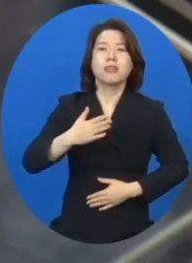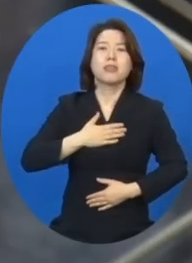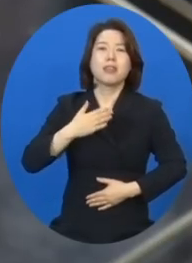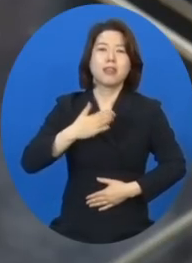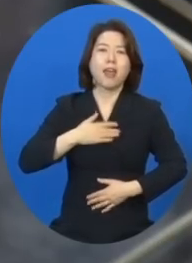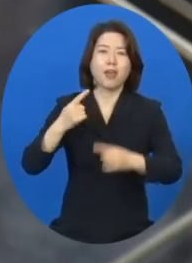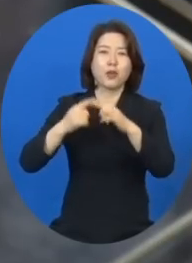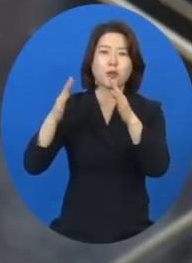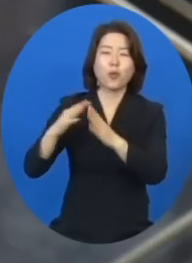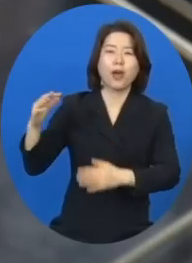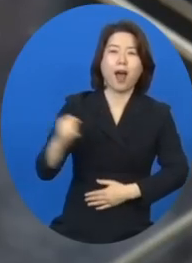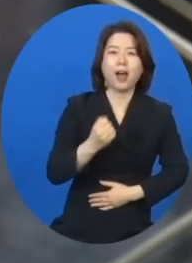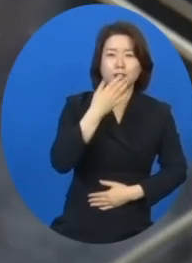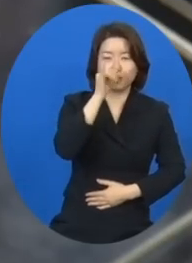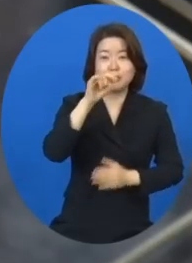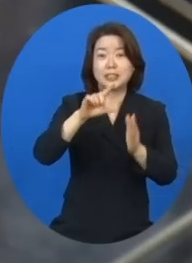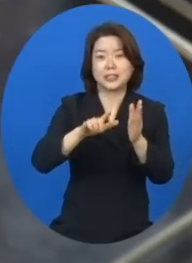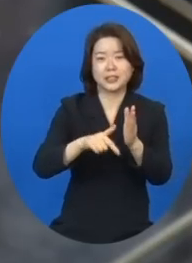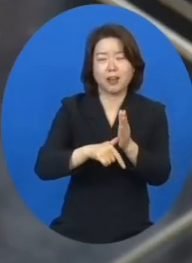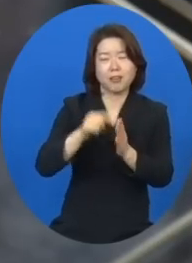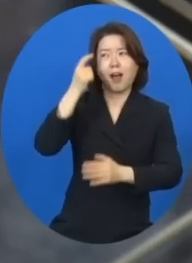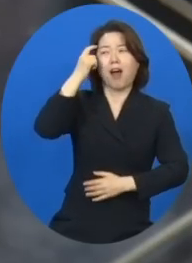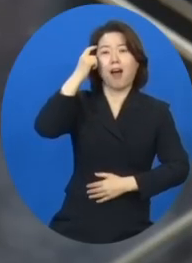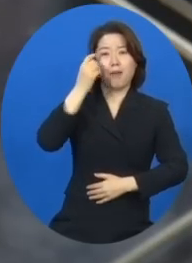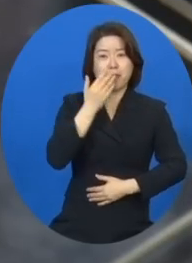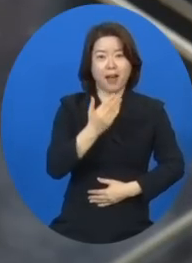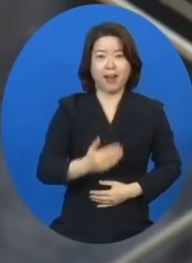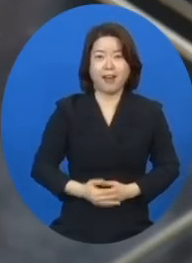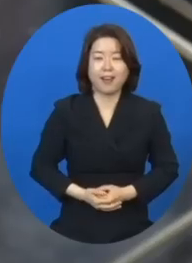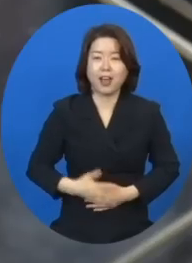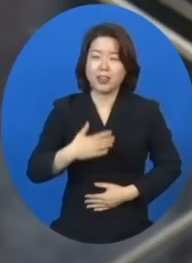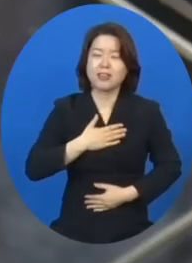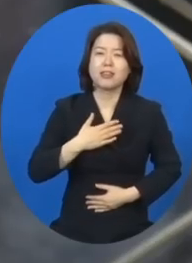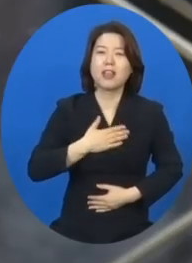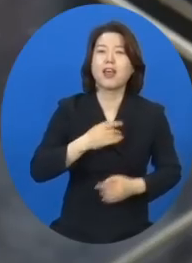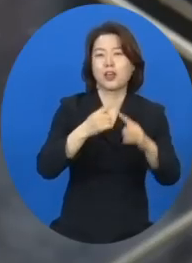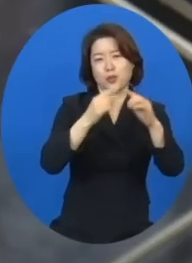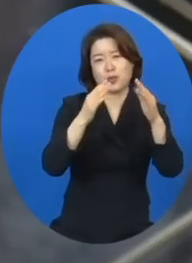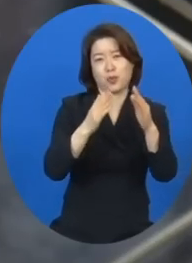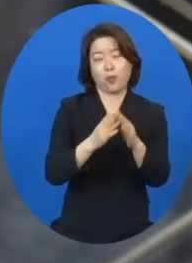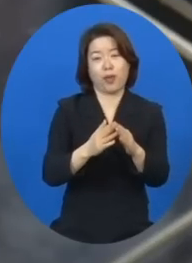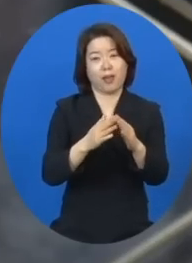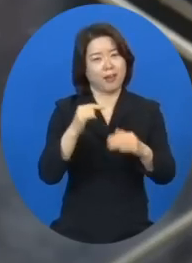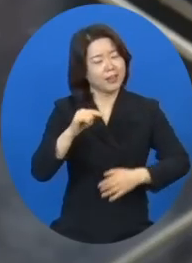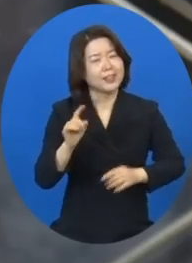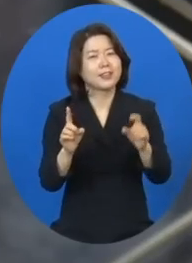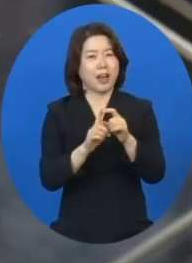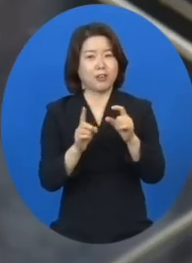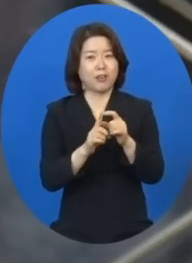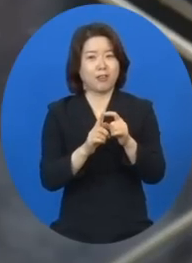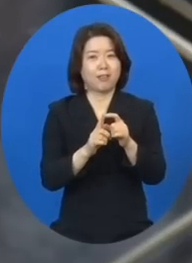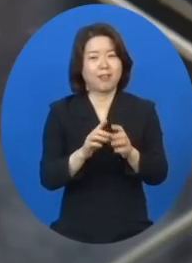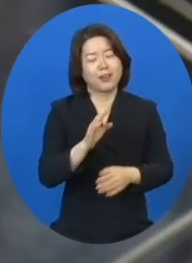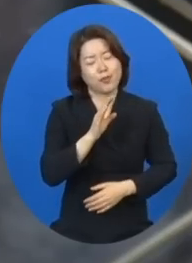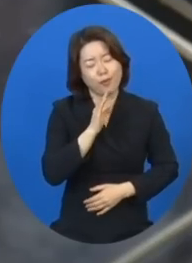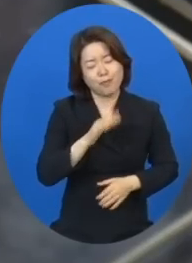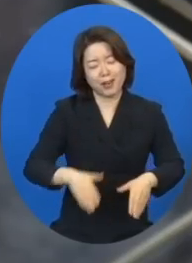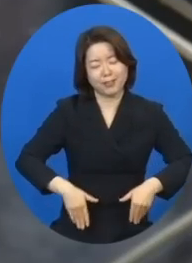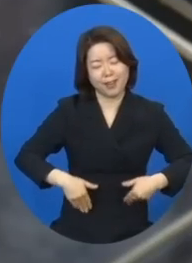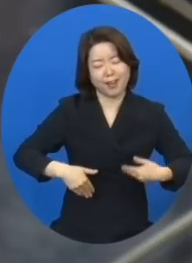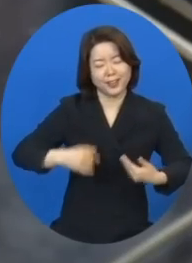시간이다 라는 마음이 들어서예요. 내 교회라는 단어, 너무나 따뜻한